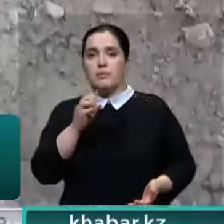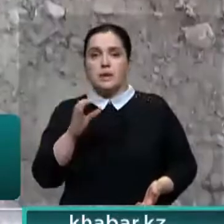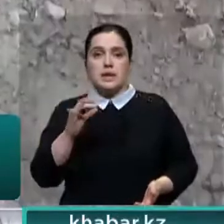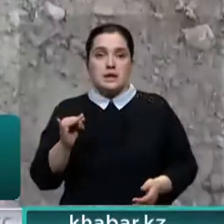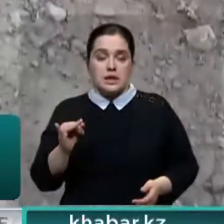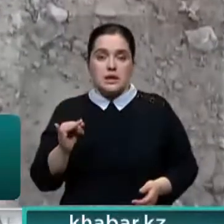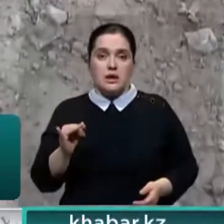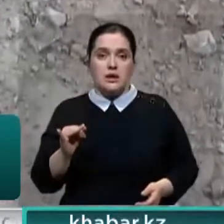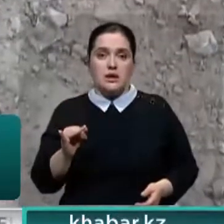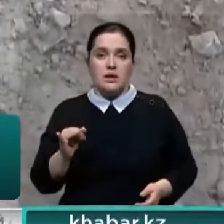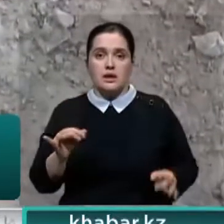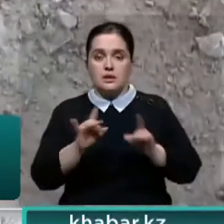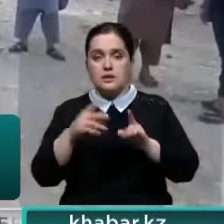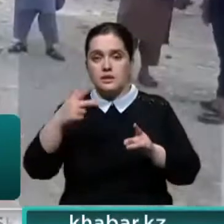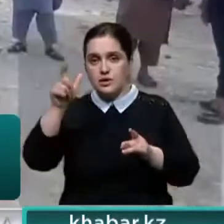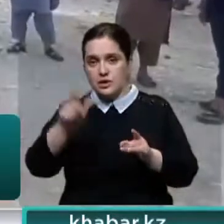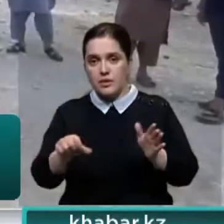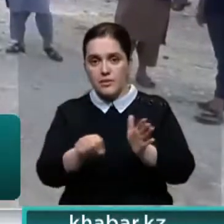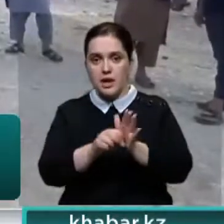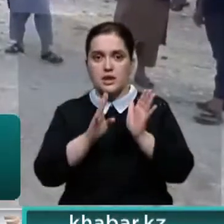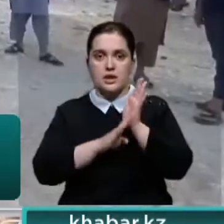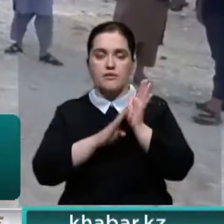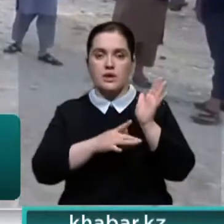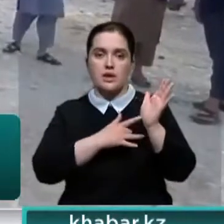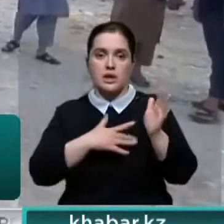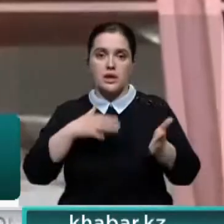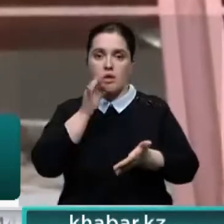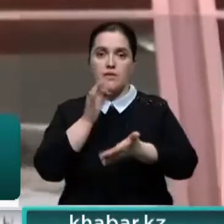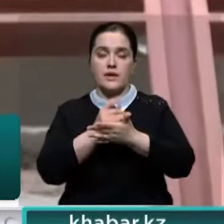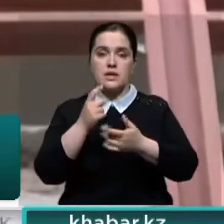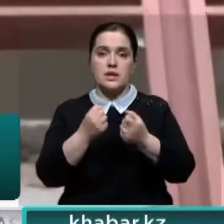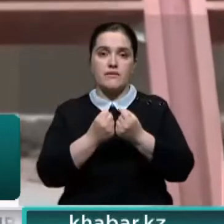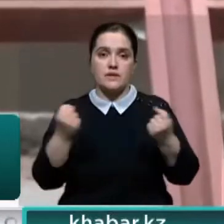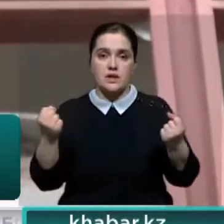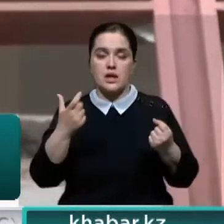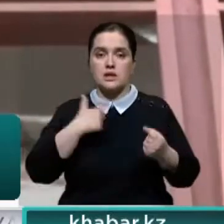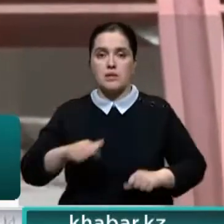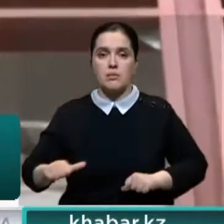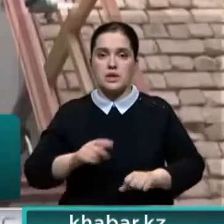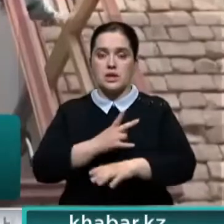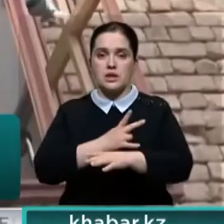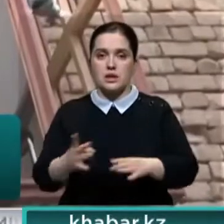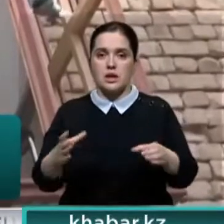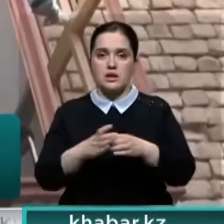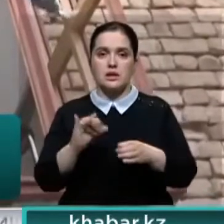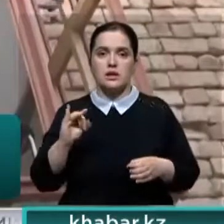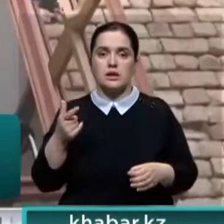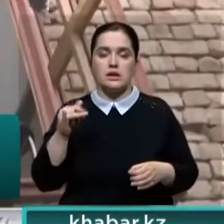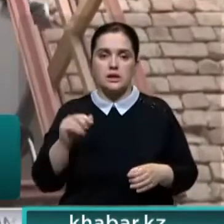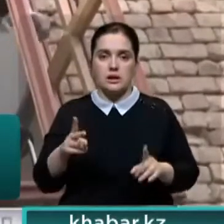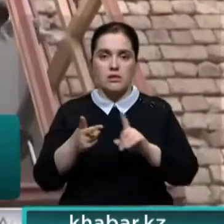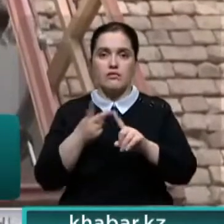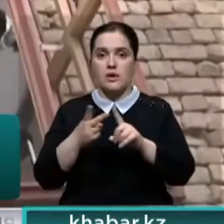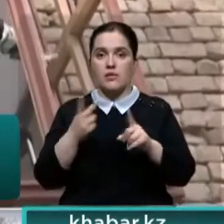BBC, в результате больше 30 человек погибли, около 90 получили ранения. Ответственность за взрыв взяла на себя террористическая